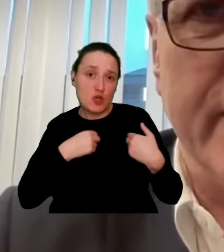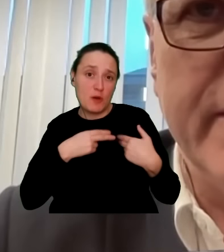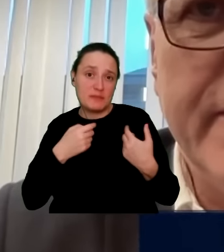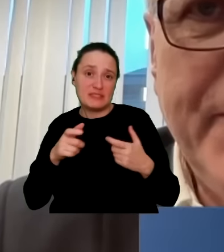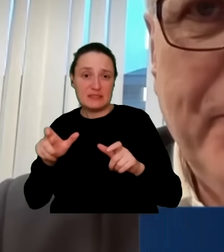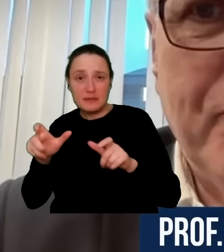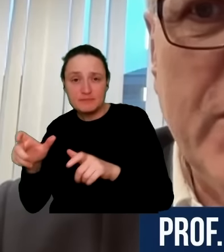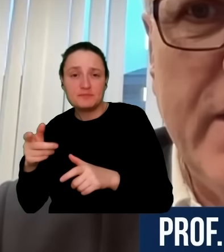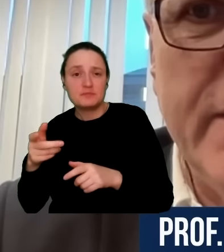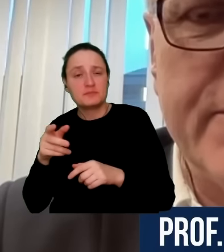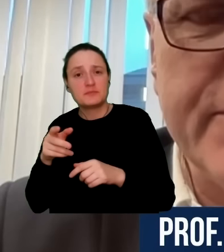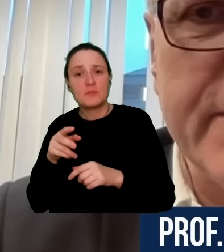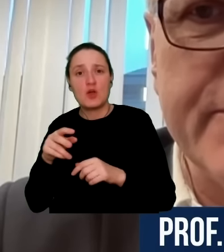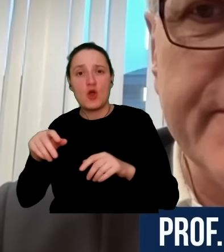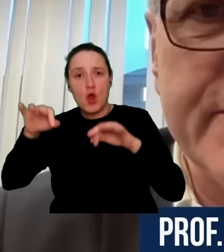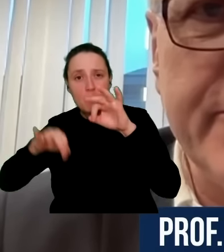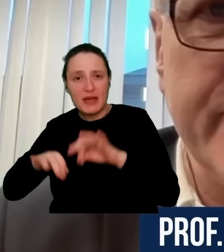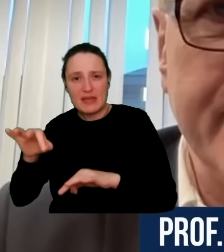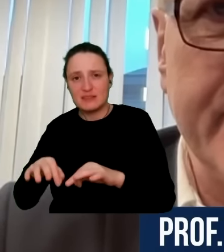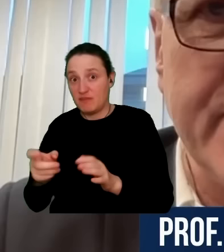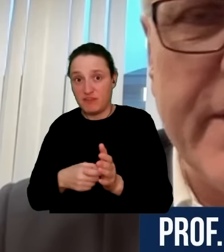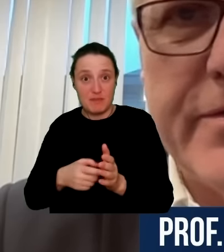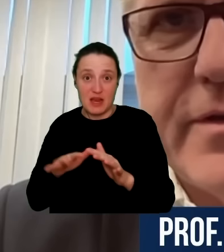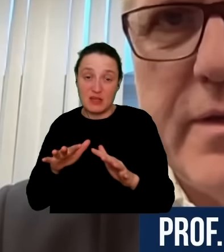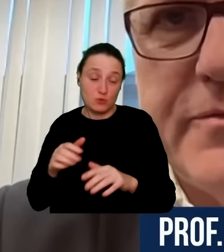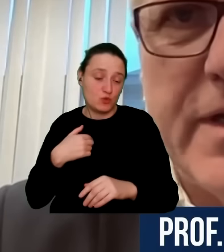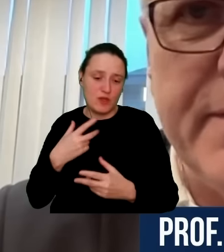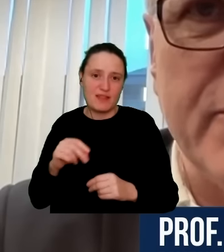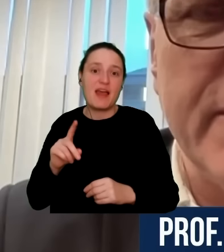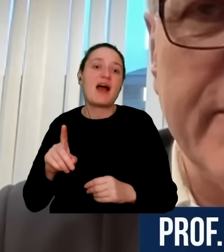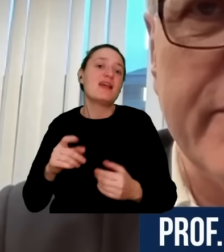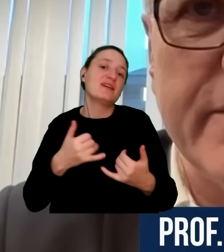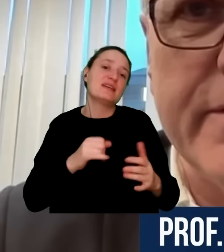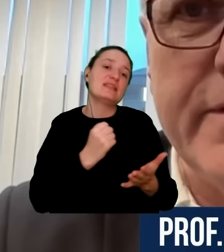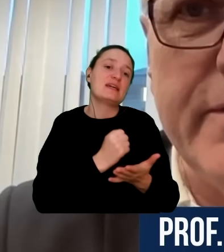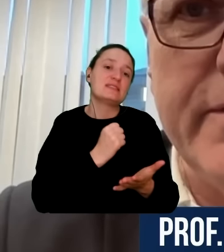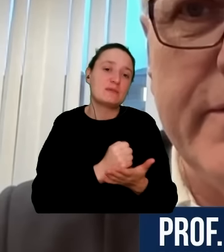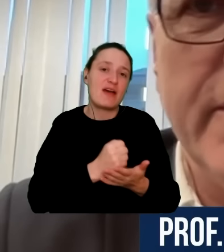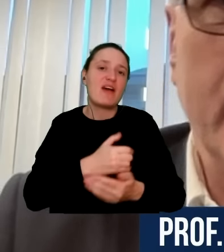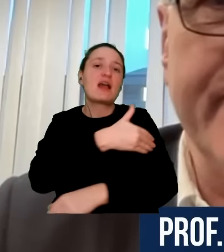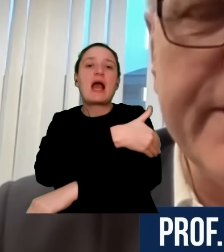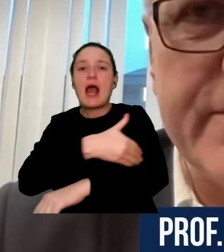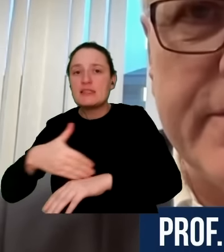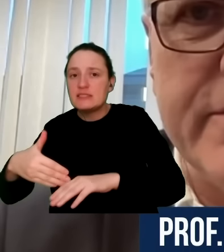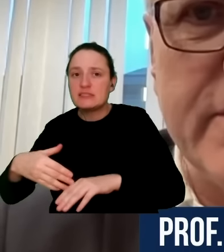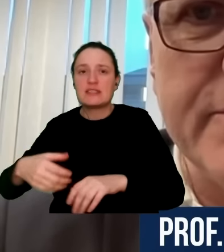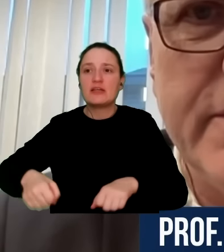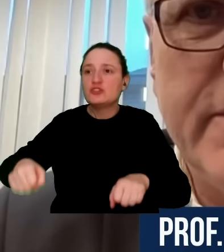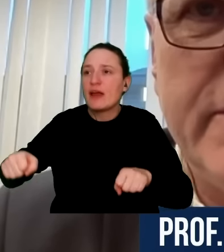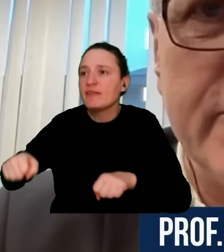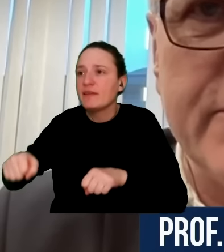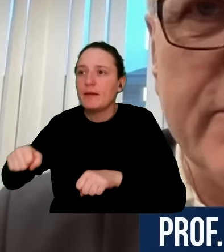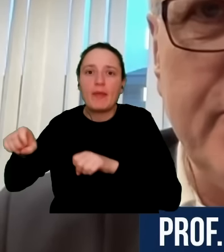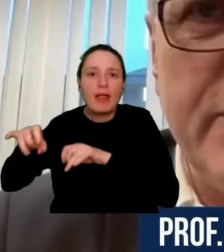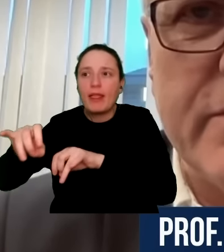zbyt wiele. No ale jak się okazuje, czym innym jest bieganie z reklamówkami po granicy i udawanie, że się gdzieś